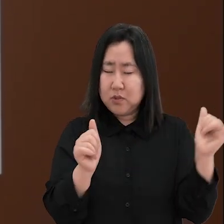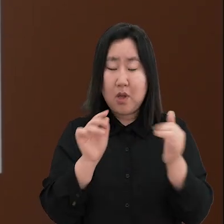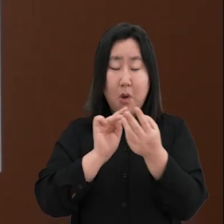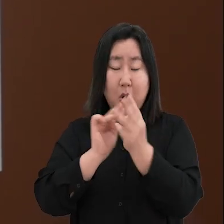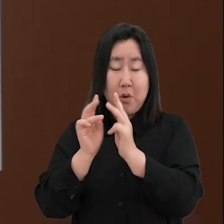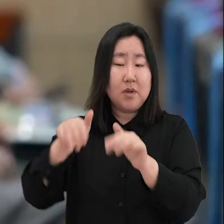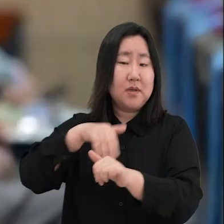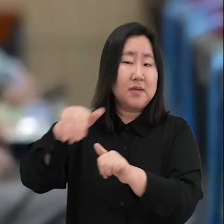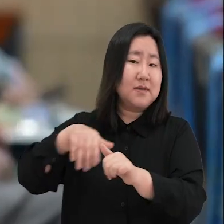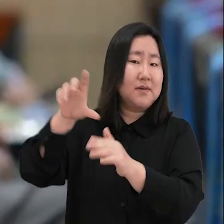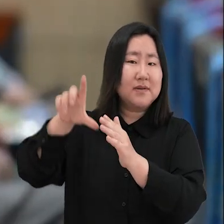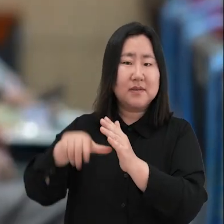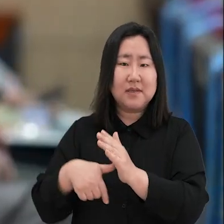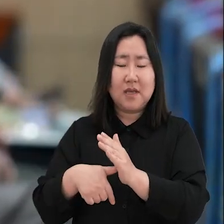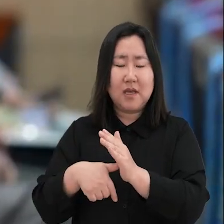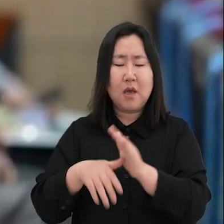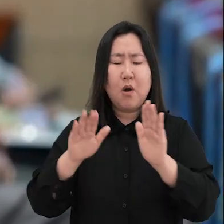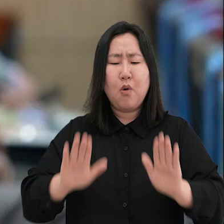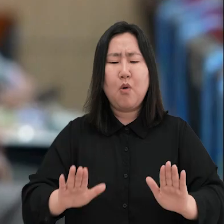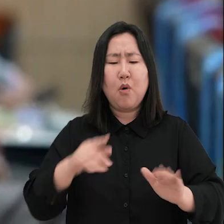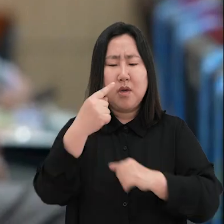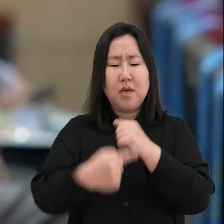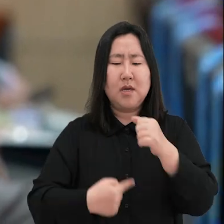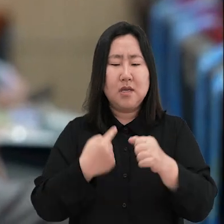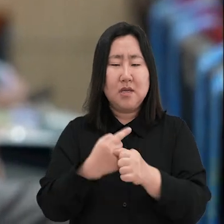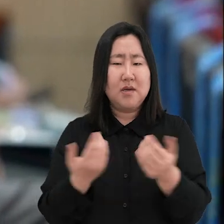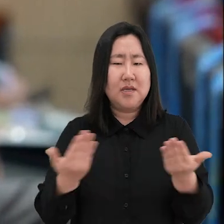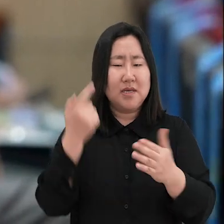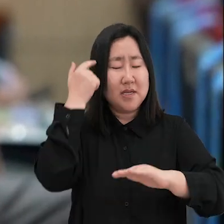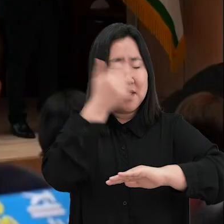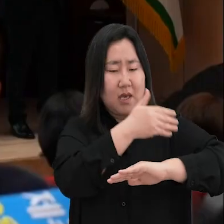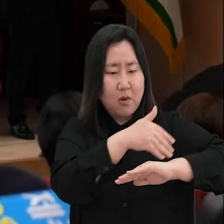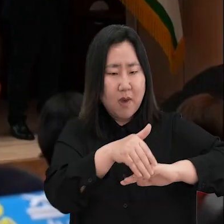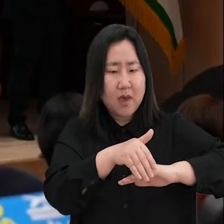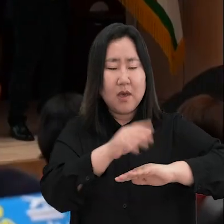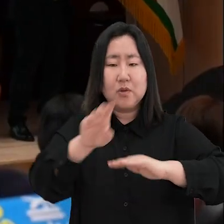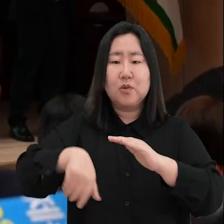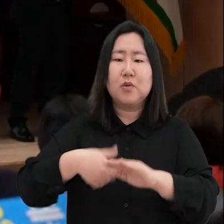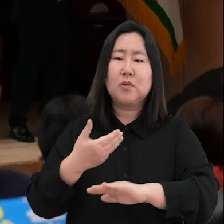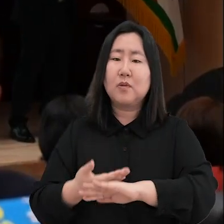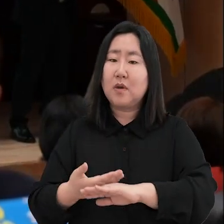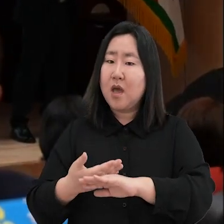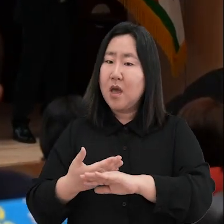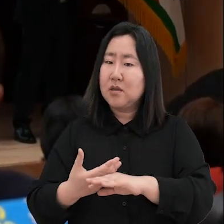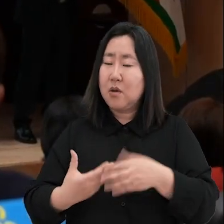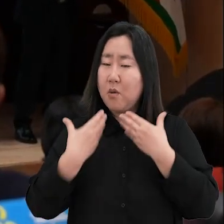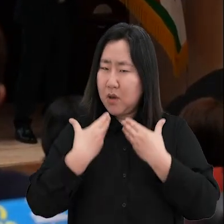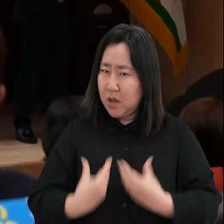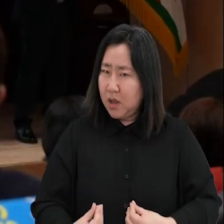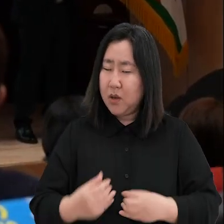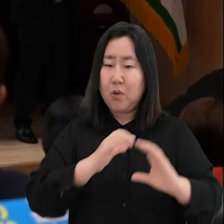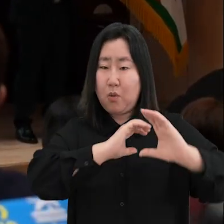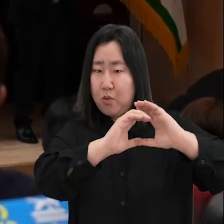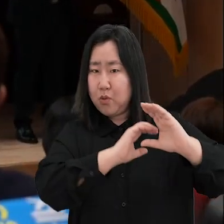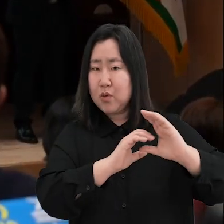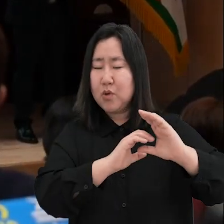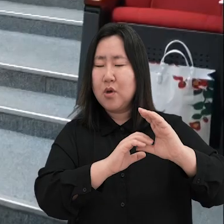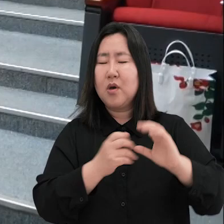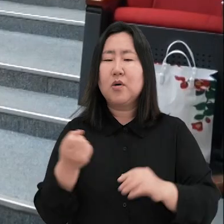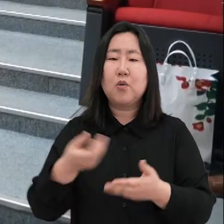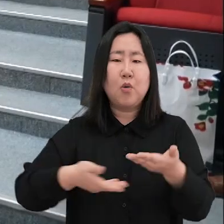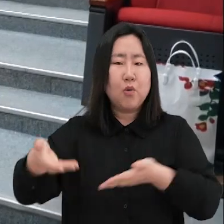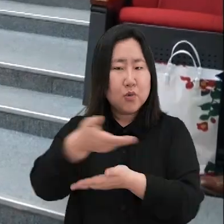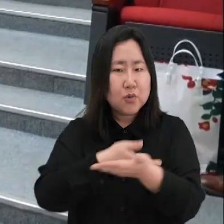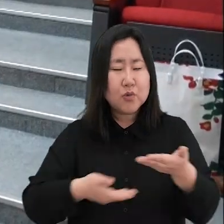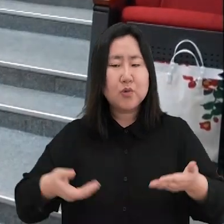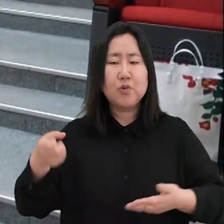현장인데요 오란의 업무과 혁신 사례를 공유하고 전문가 초청 특강 에이펙 제주 유치 캠페인